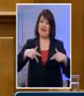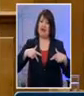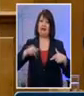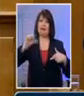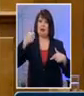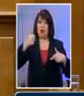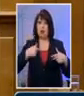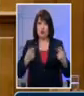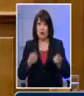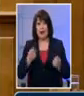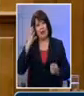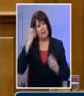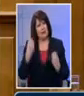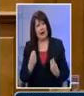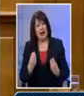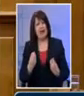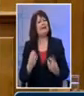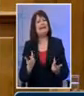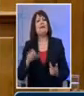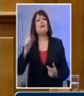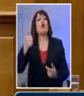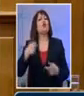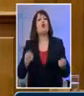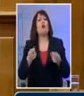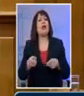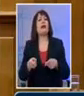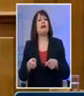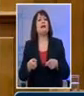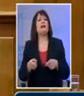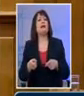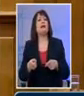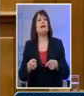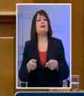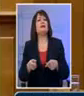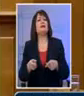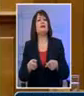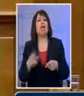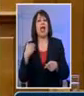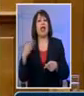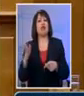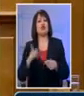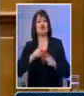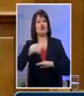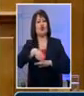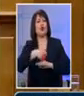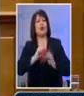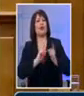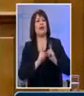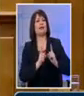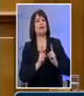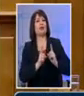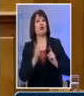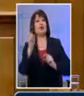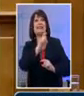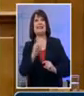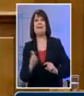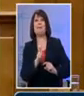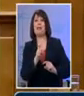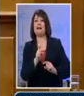που έκανε, αν θυμάμαι καλά, η πρώτη πράξη που έκανε ήταν ο εξωδικαστικός συμβιβασμός με τη Siemens. Και